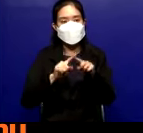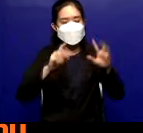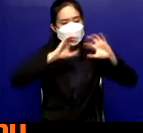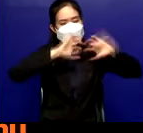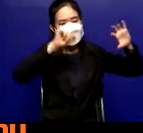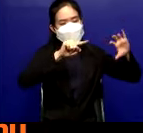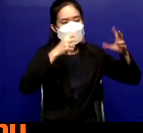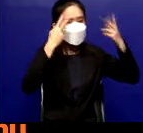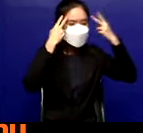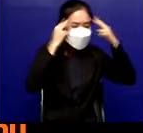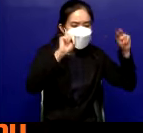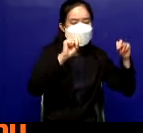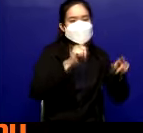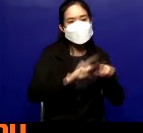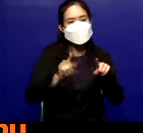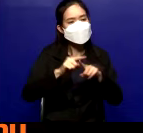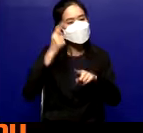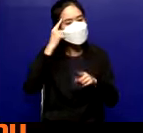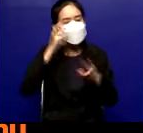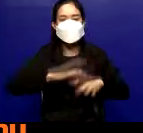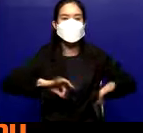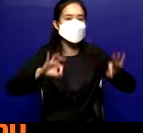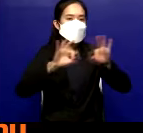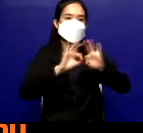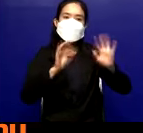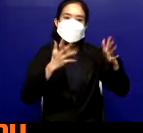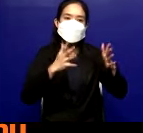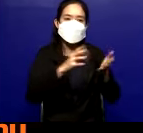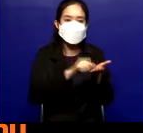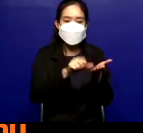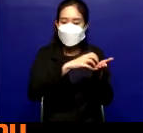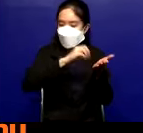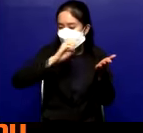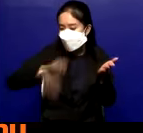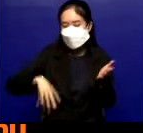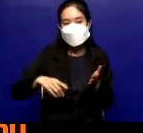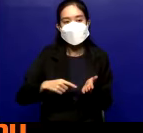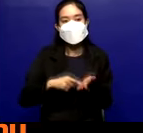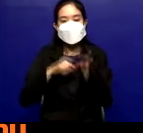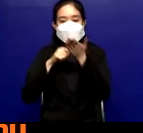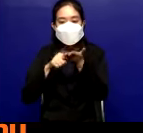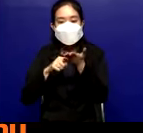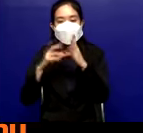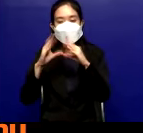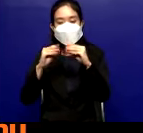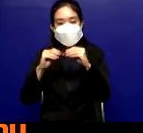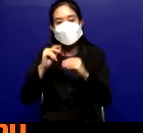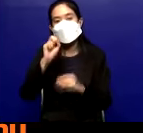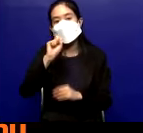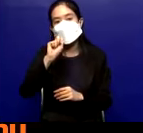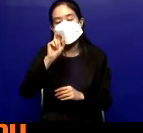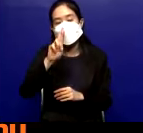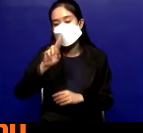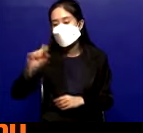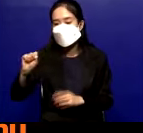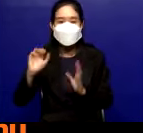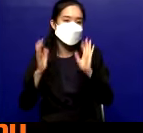พิจารณาในสภาหนึ่งในนั้นมีฉบับของภาคประชาชนที่มีการแนบรายชื่อมากถึงจำนวน